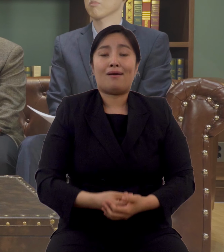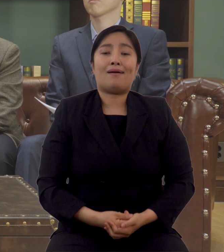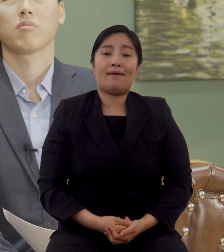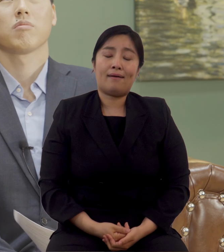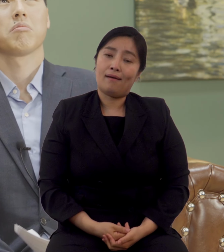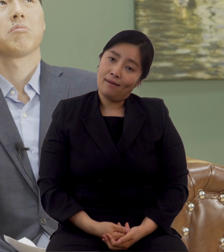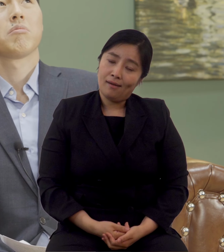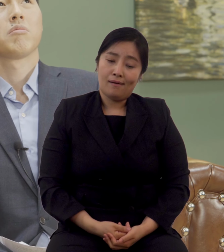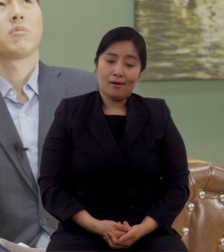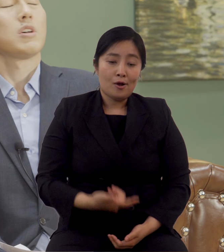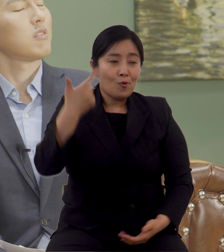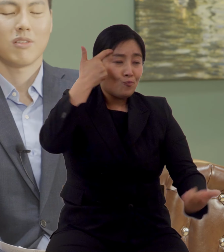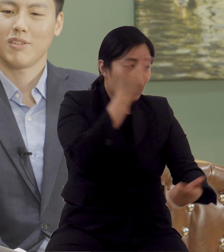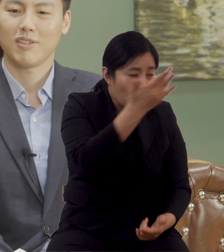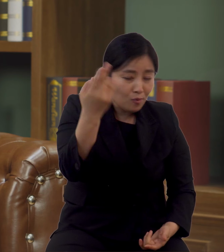통과시켰습니다.